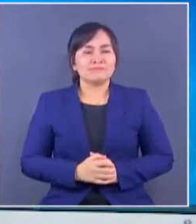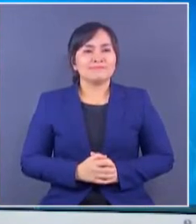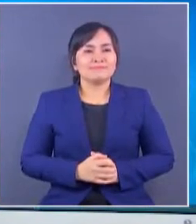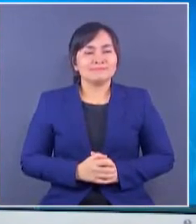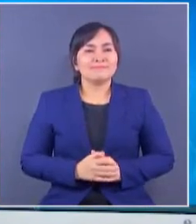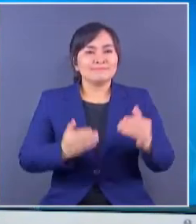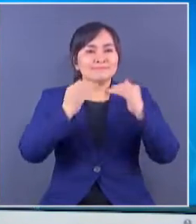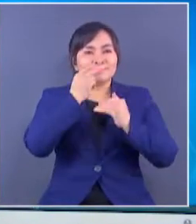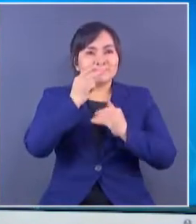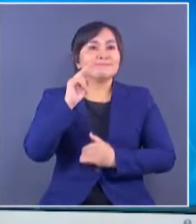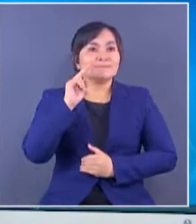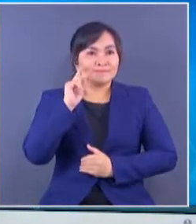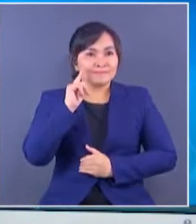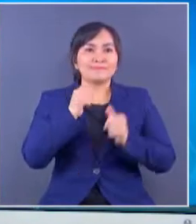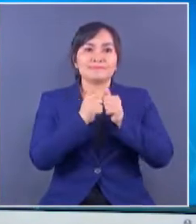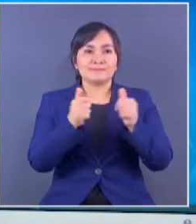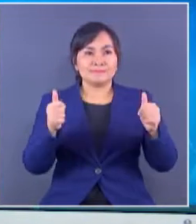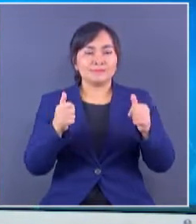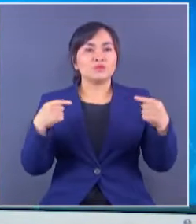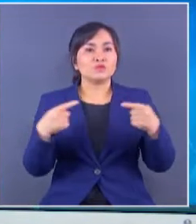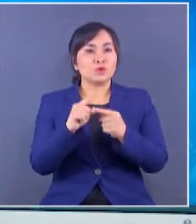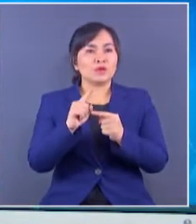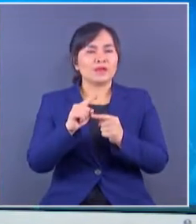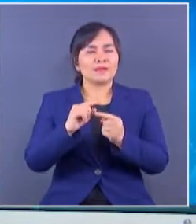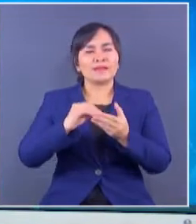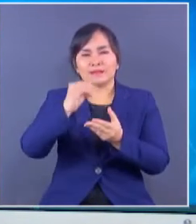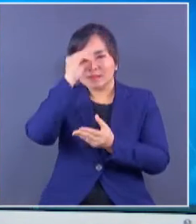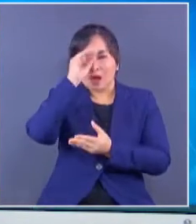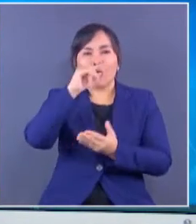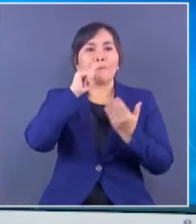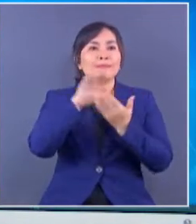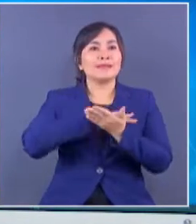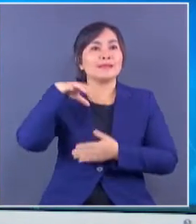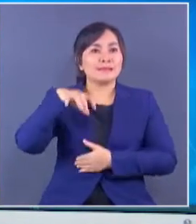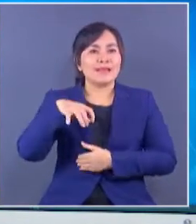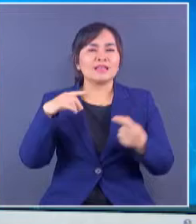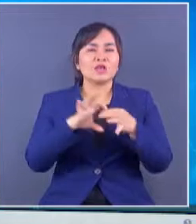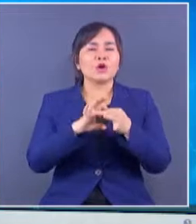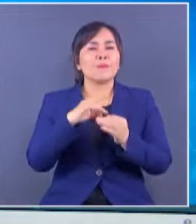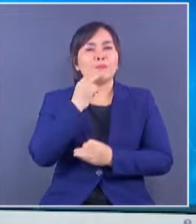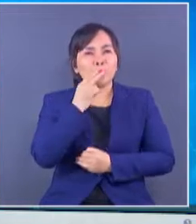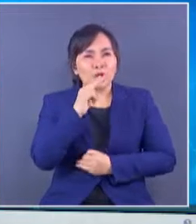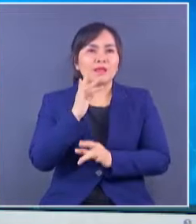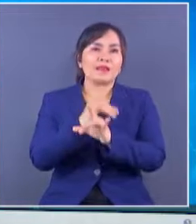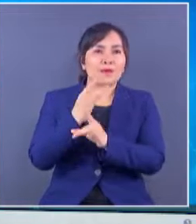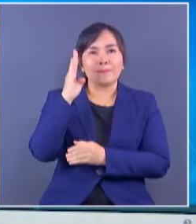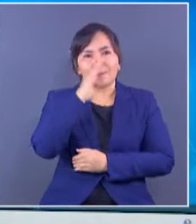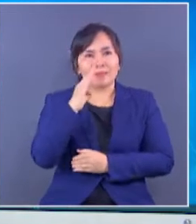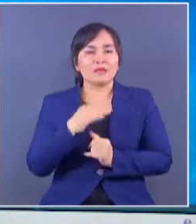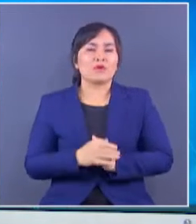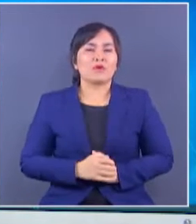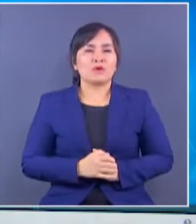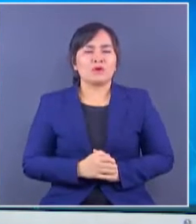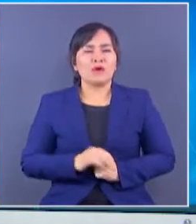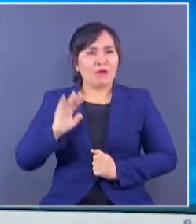คุณผู้ชมครับขยับไปดูอีกหนึ่งเรื่องดีๆที่เกิดขึ้นในสถานศึกษาในบ้านเรานะครับเร ื่ องของบุหรี่เรื่องของแอลกอฮอล์แน่นอนเป็นสิ่ง